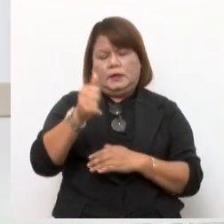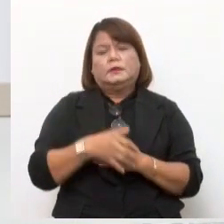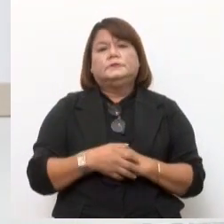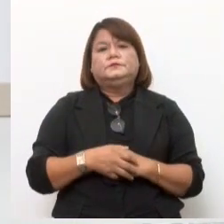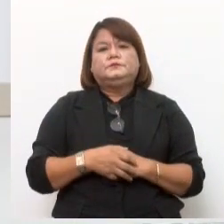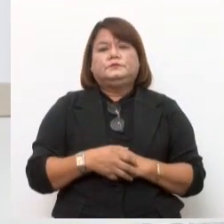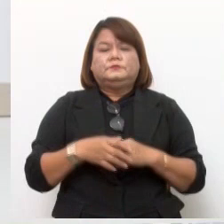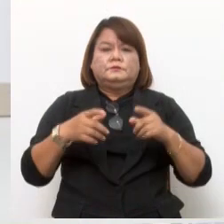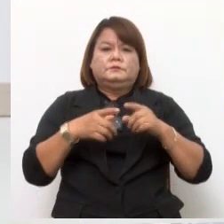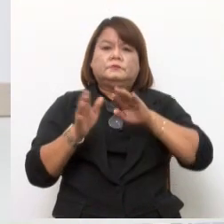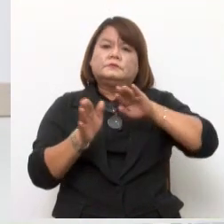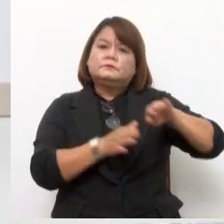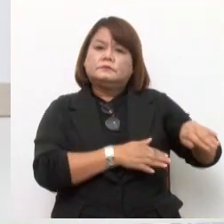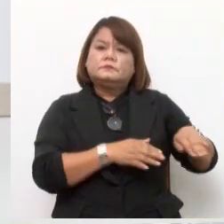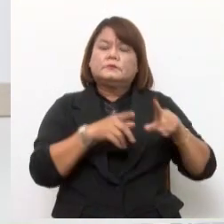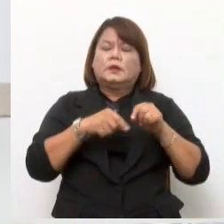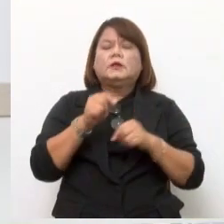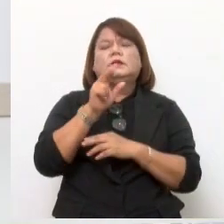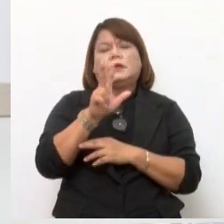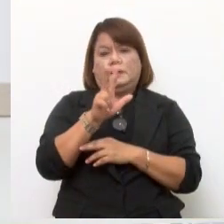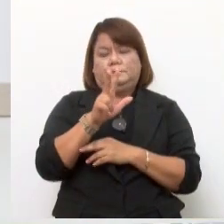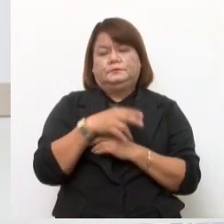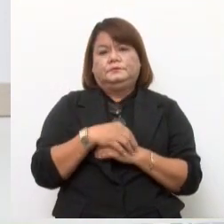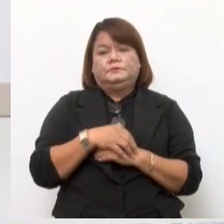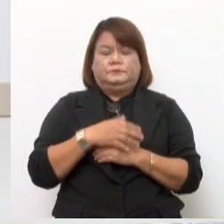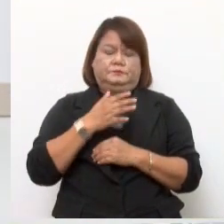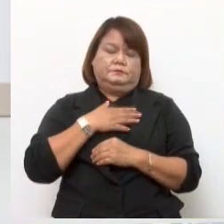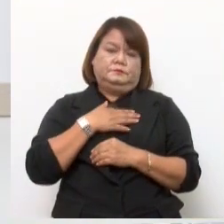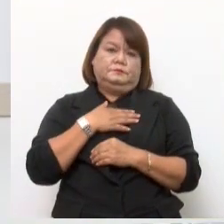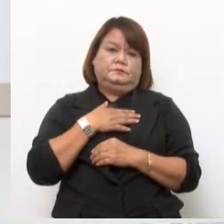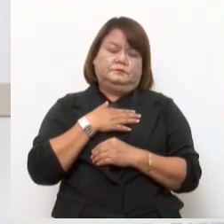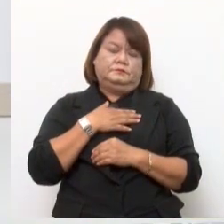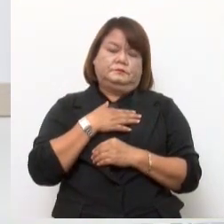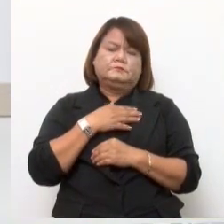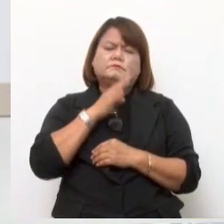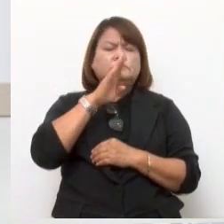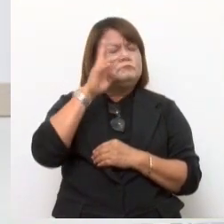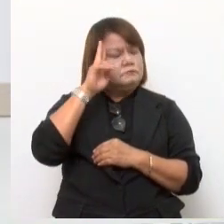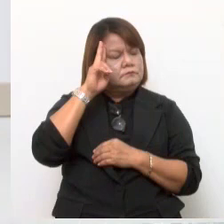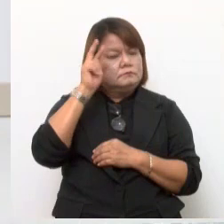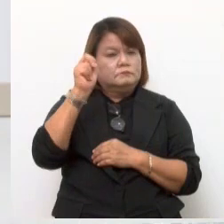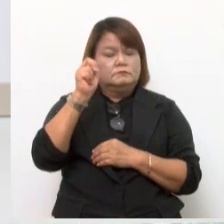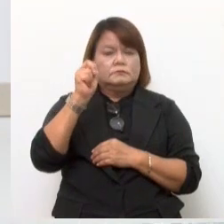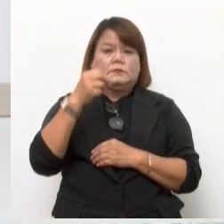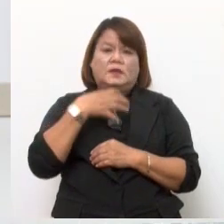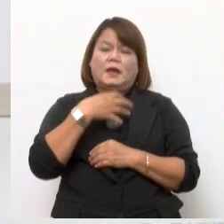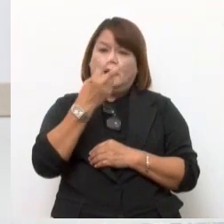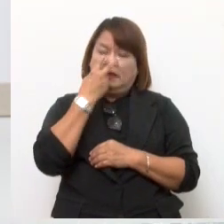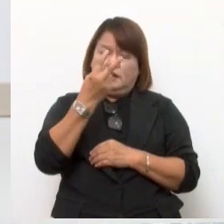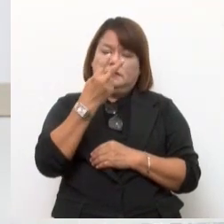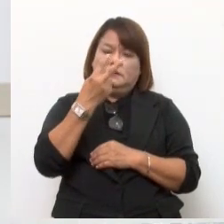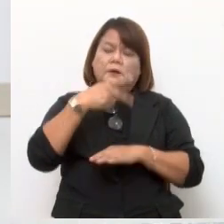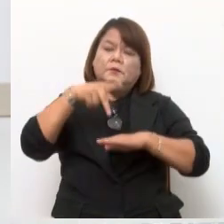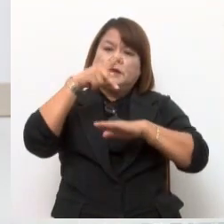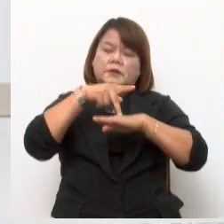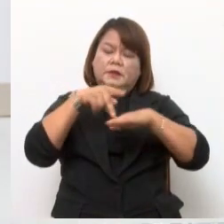ส่วนเรื่องที่3ก็เป็นอีกเรื่องนึงซึ่งผมได้เน้นย้ำเชิงนโยบายว่าเราอยากเห็นพื้นที่เป็น